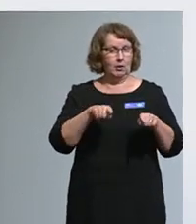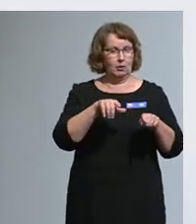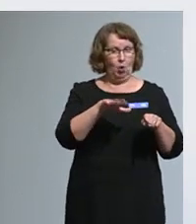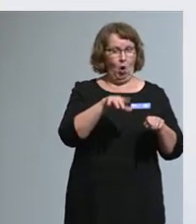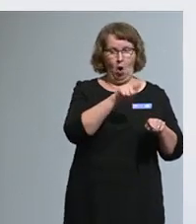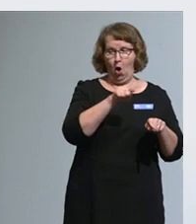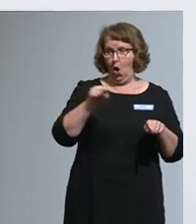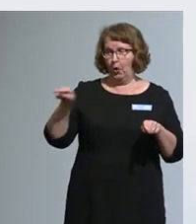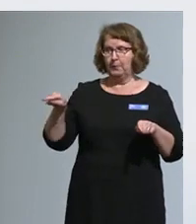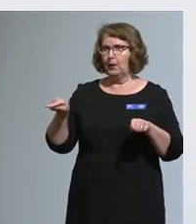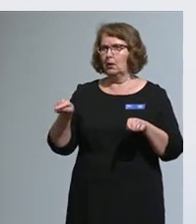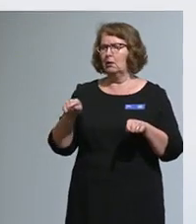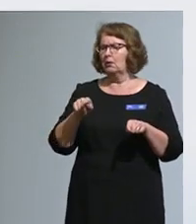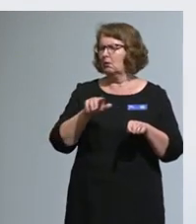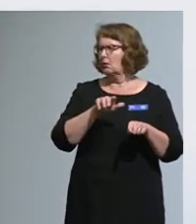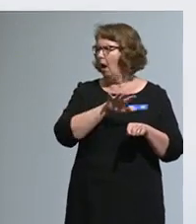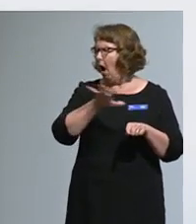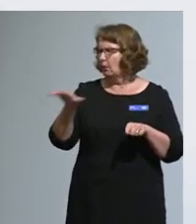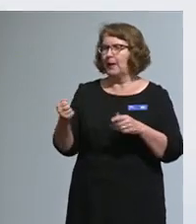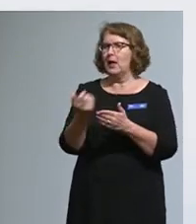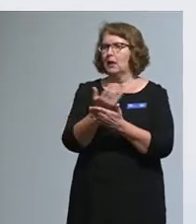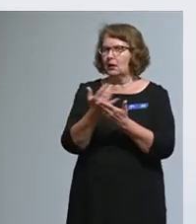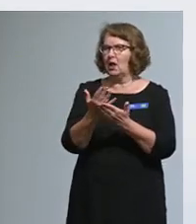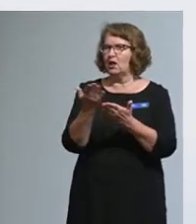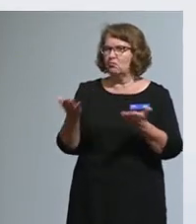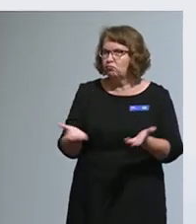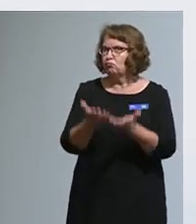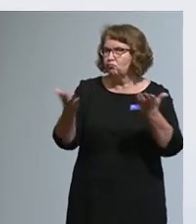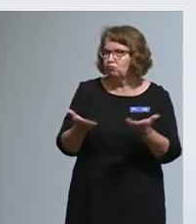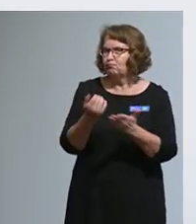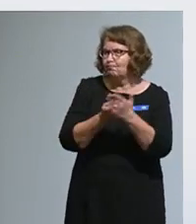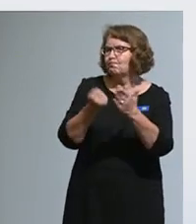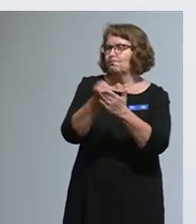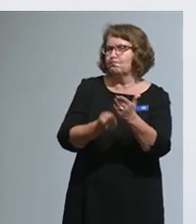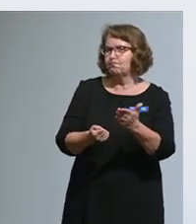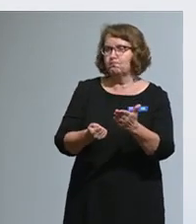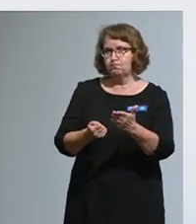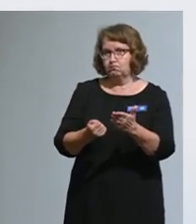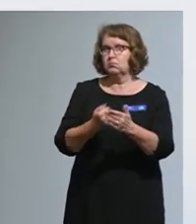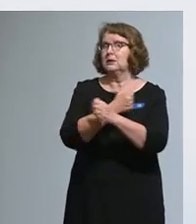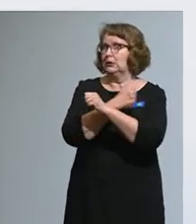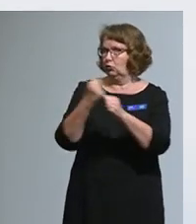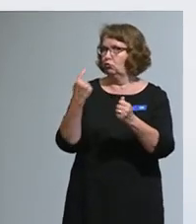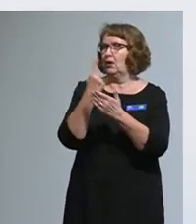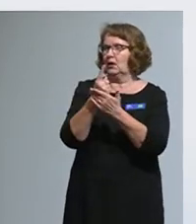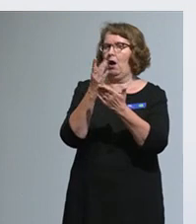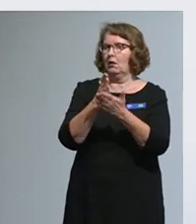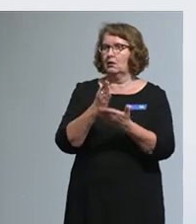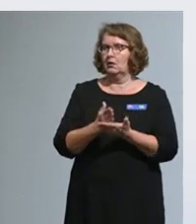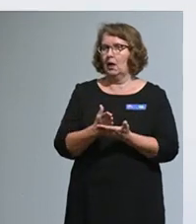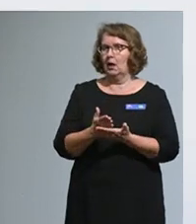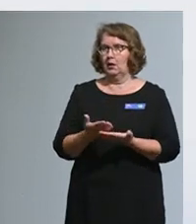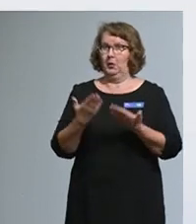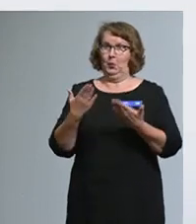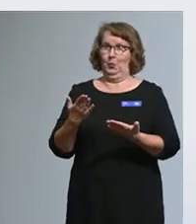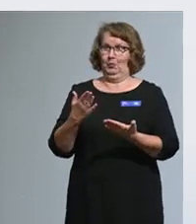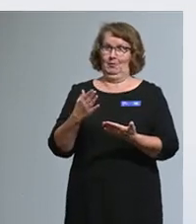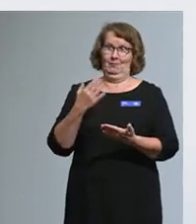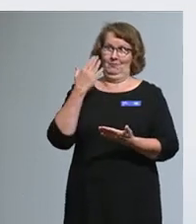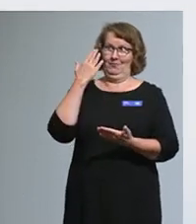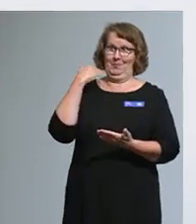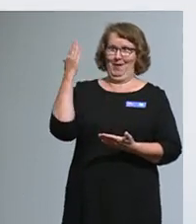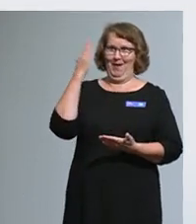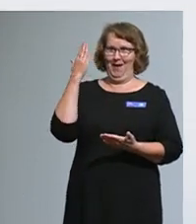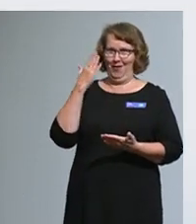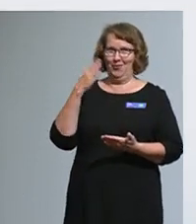tämä digitaalisuuden edistäminen isona agendalla. Ja tietysti nyt viime aikojen osalta niin se on myöskin tullut kaikkien